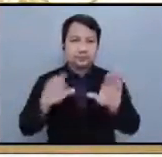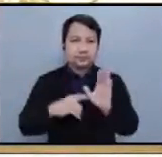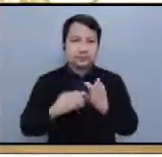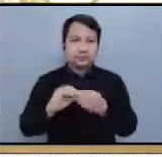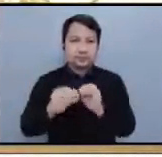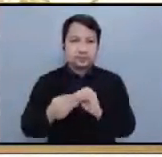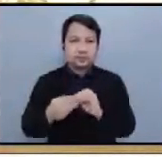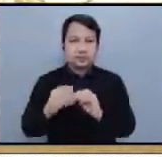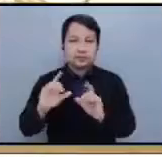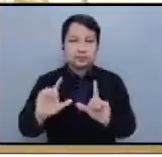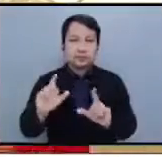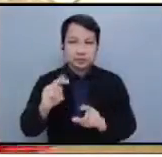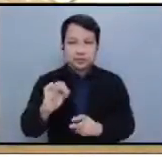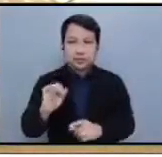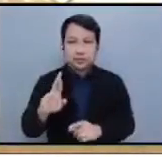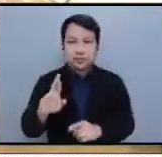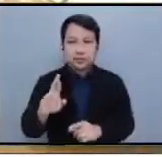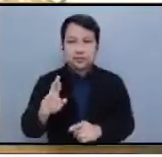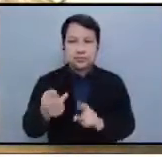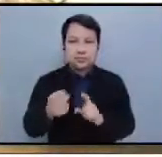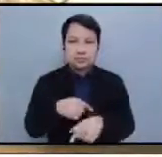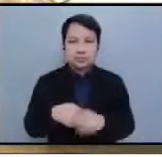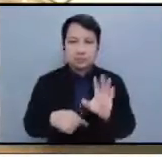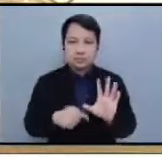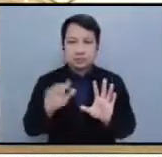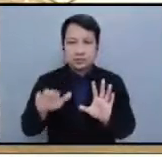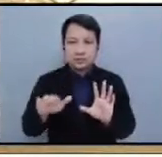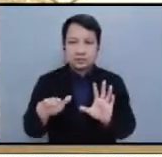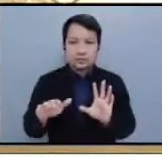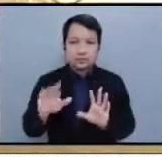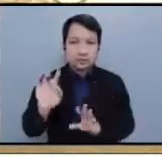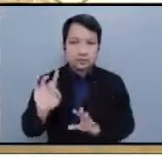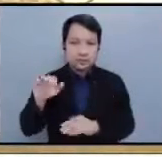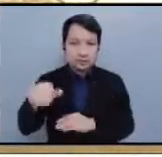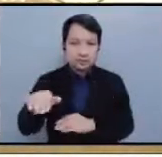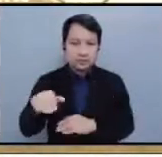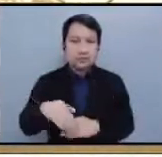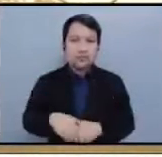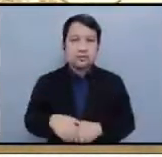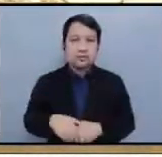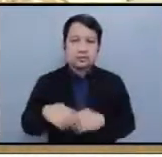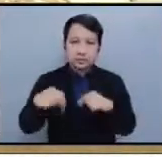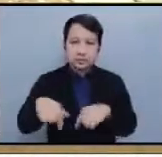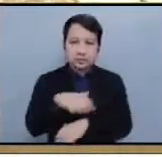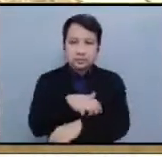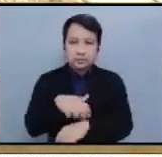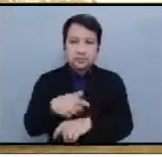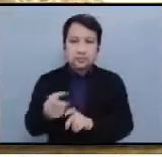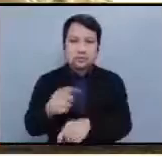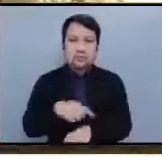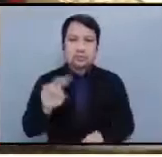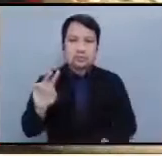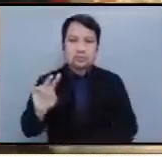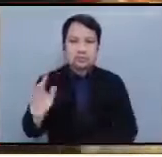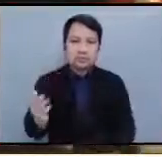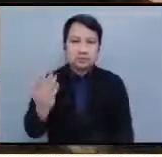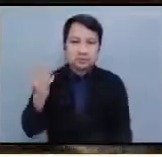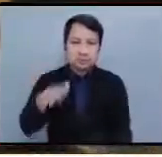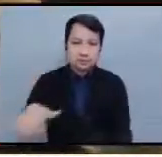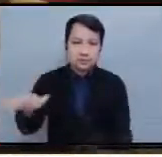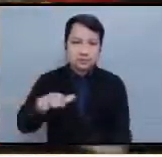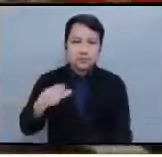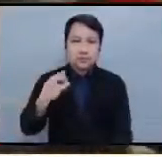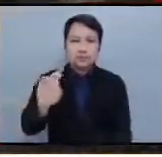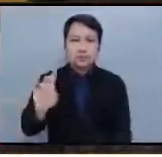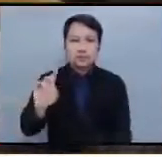scheme sa Metro Manila mula yung alas 5 na hapon hanggang alas 8 ng gabi, habang sa Makati naman ay mula alas 7 ng umaga hanggang alas 7 ng